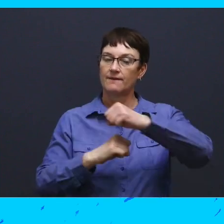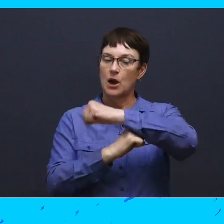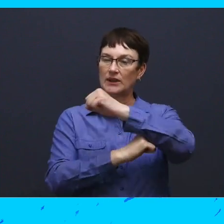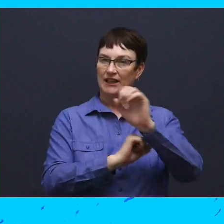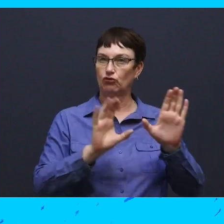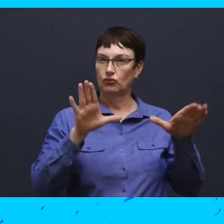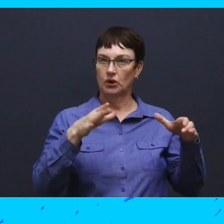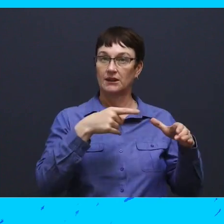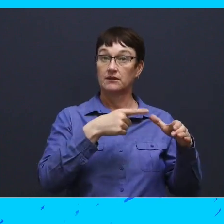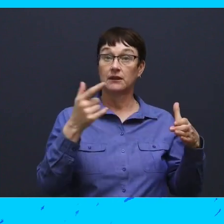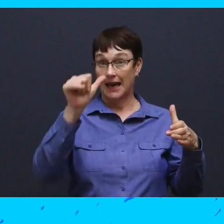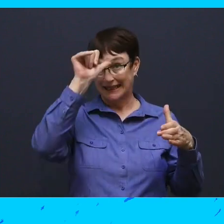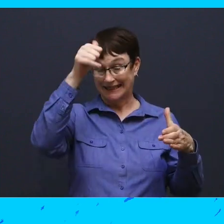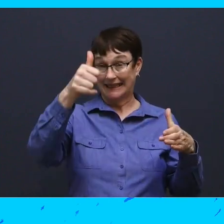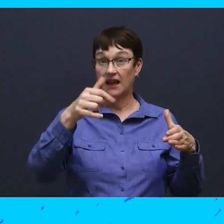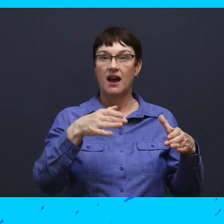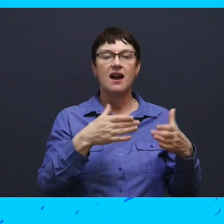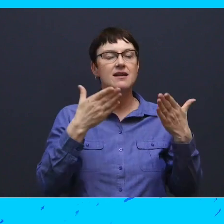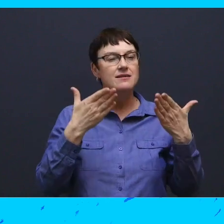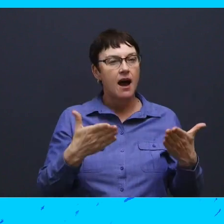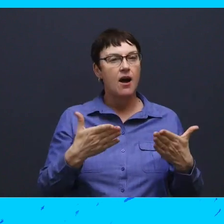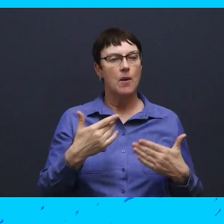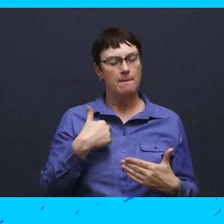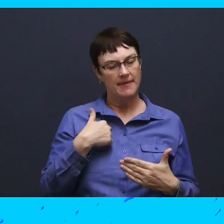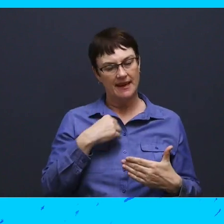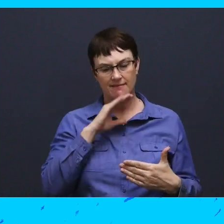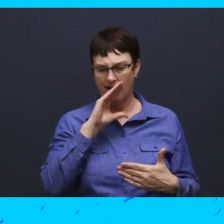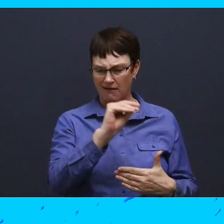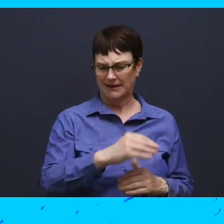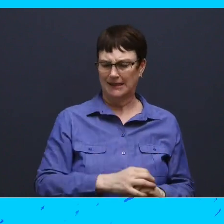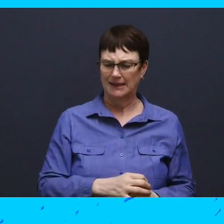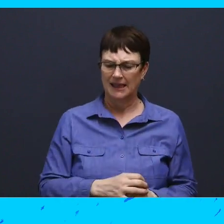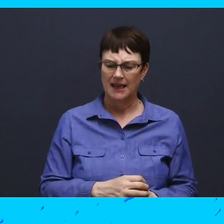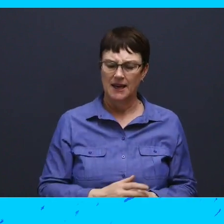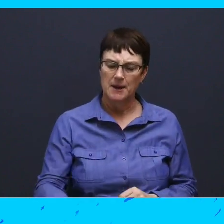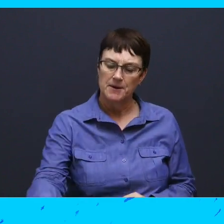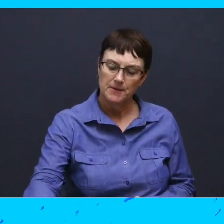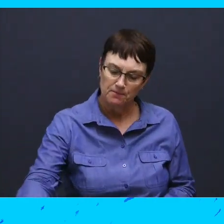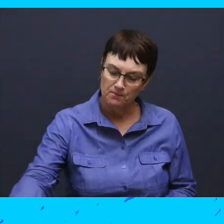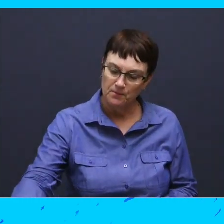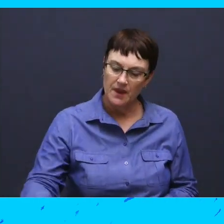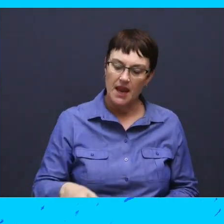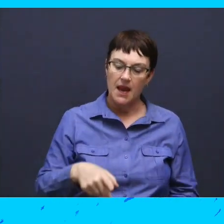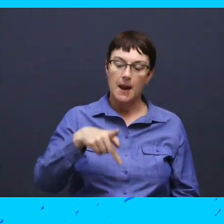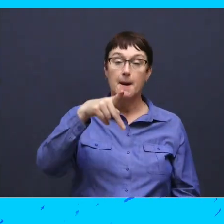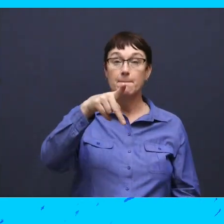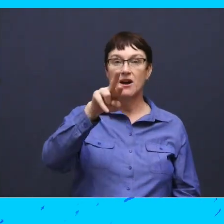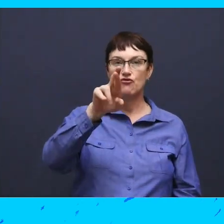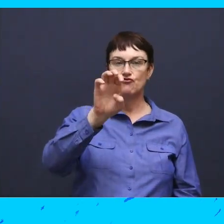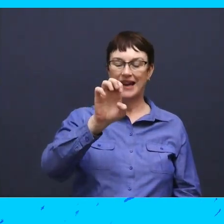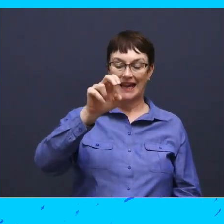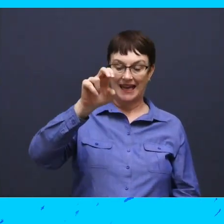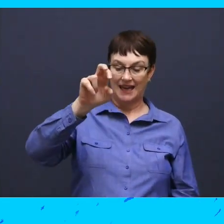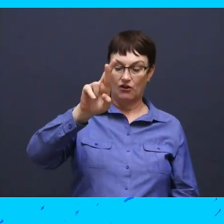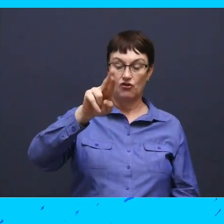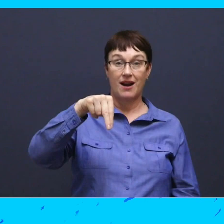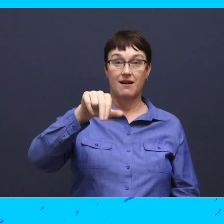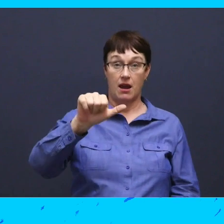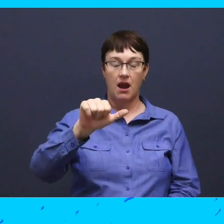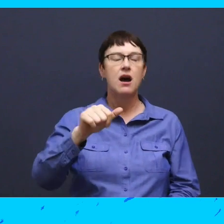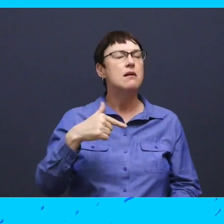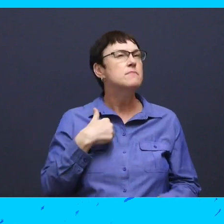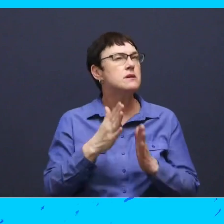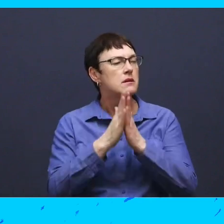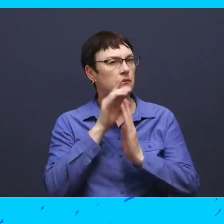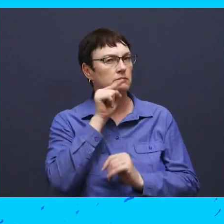résultats. Après que nous aurons écouté notre prochaine